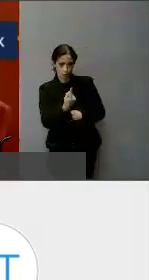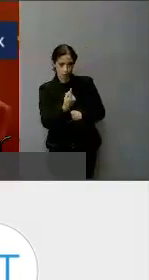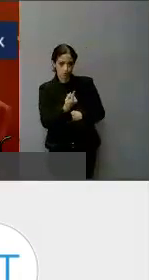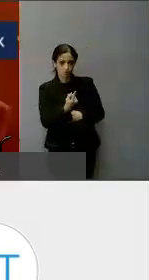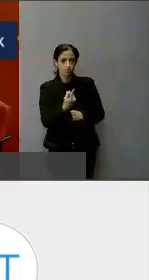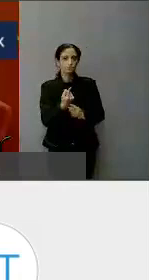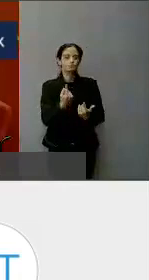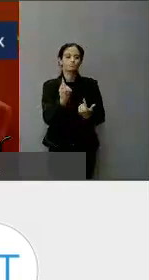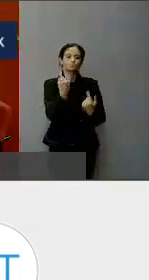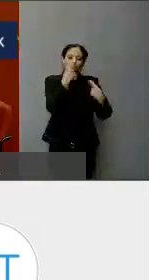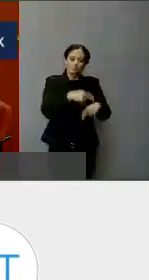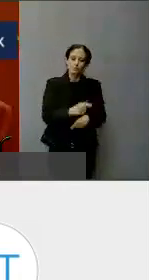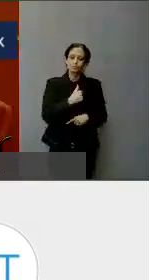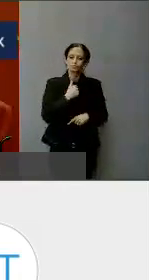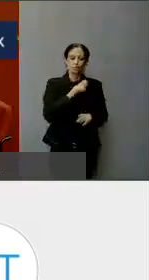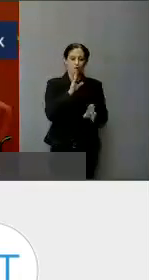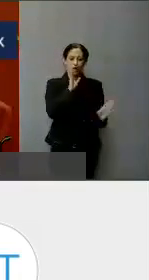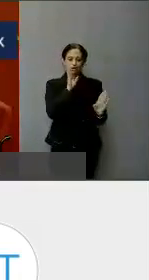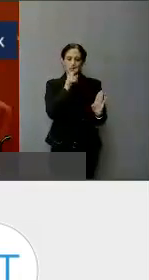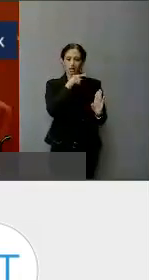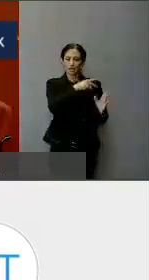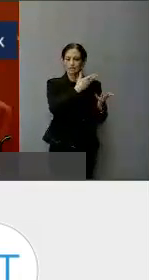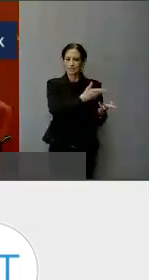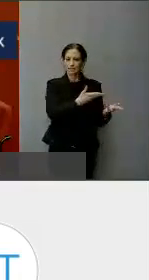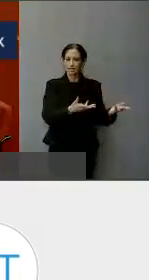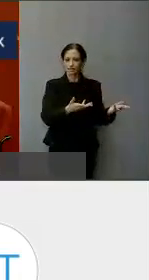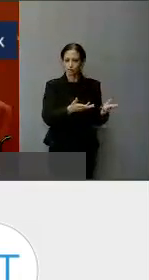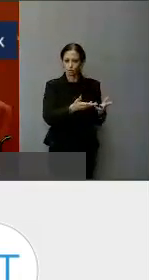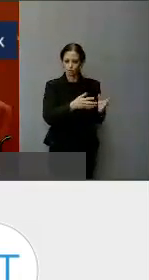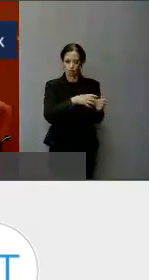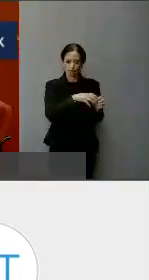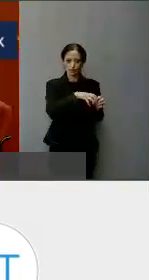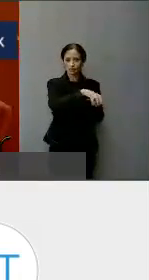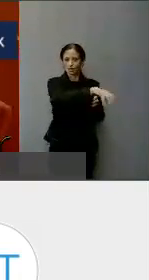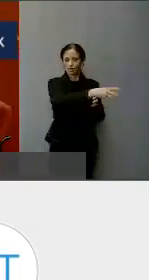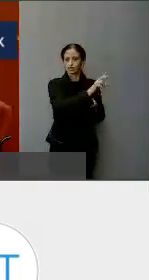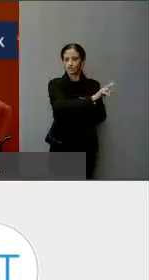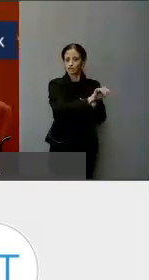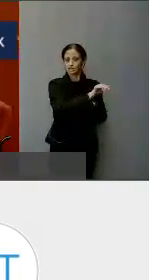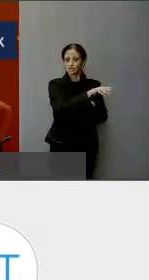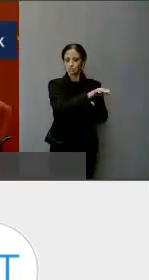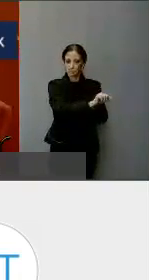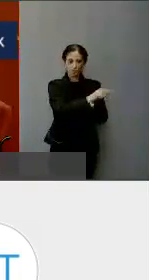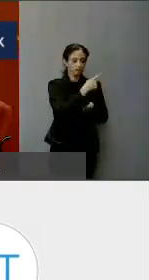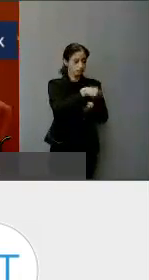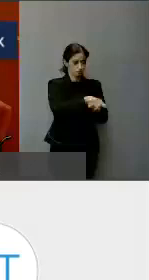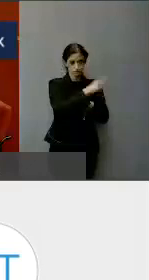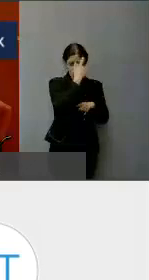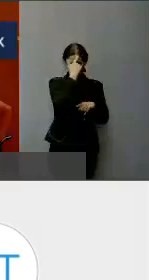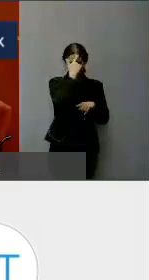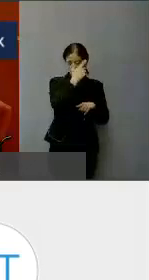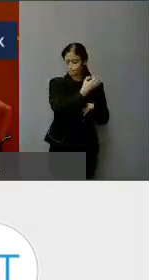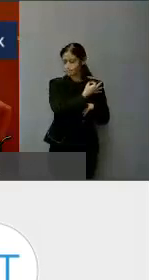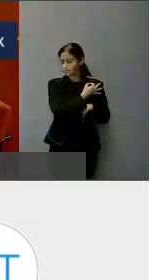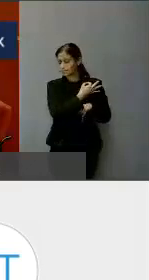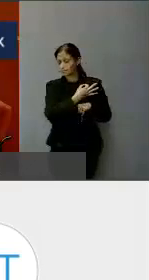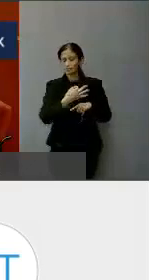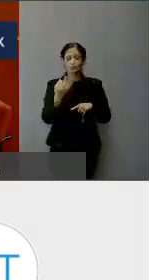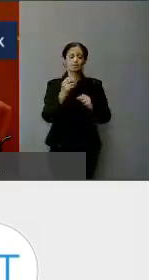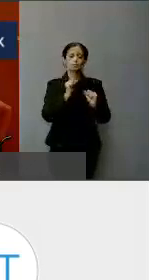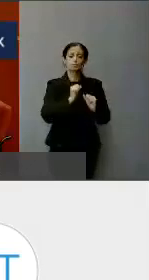alla delegazione di mesi ma che siamo assolutamente consapevoli avere tutte le potenzialità